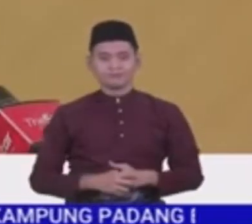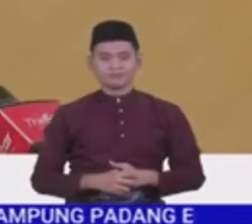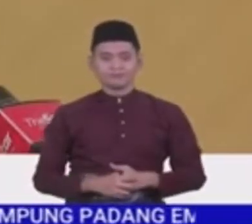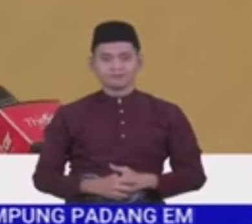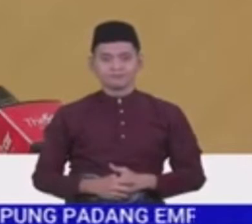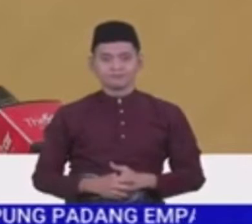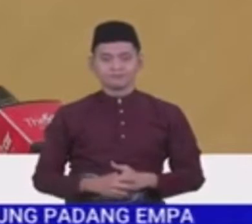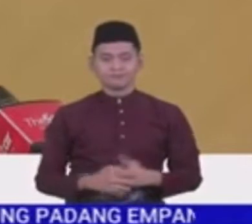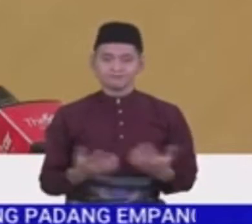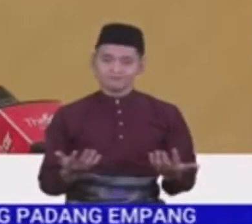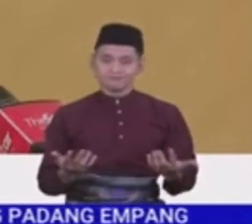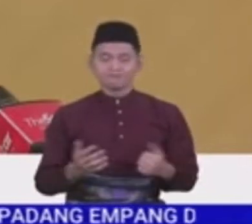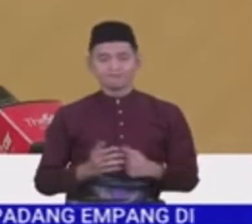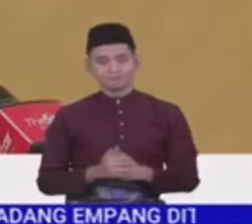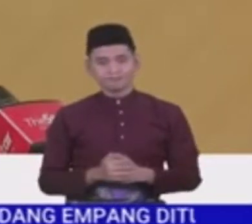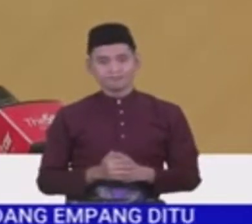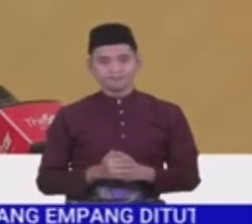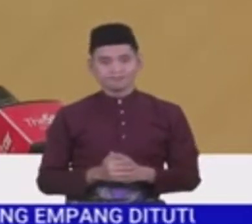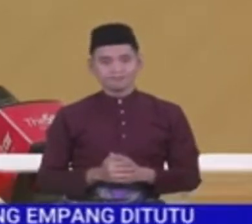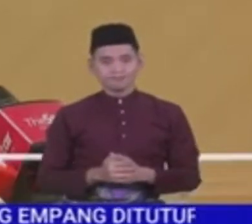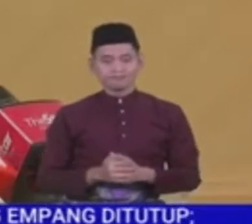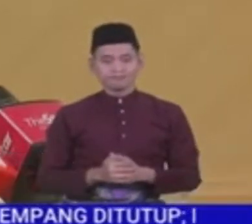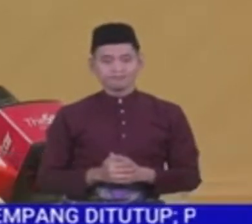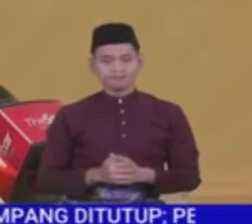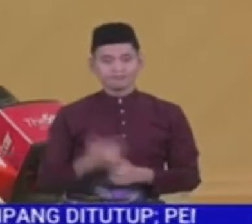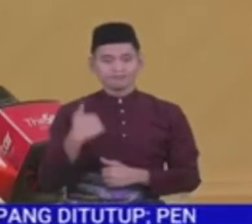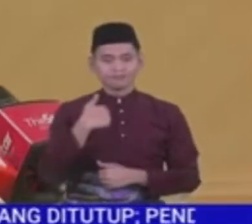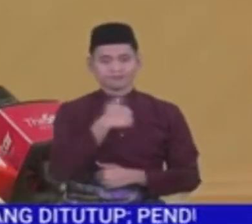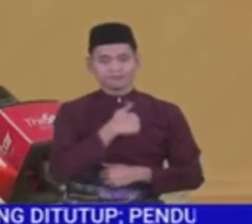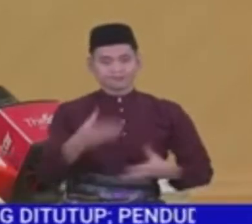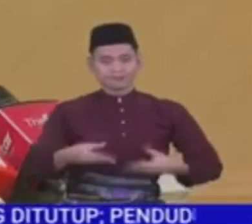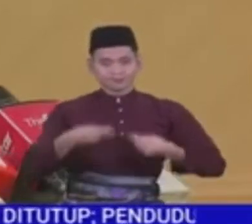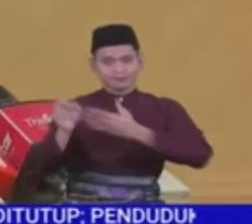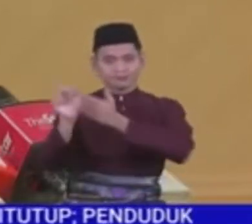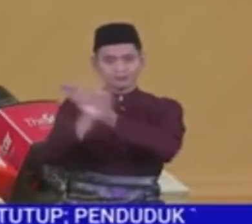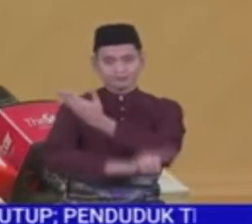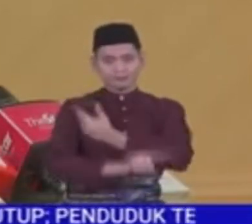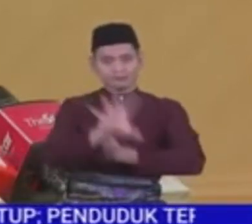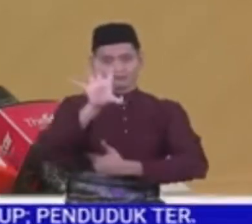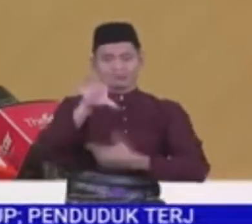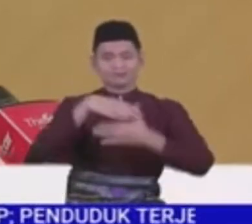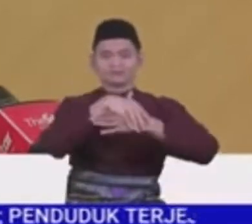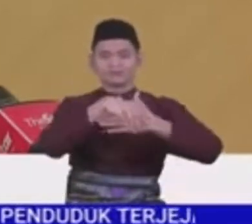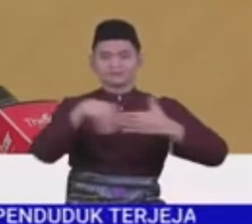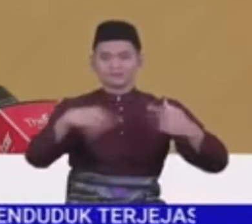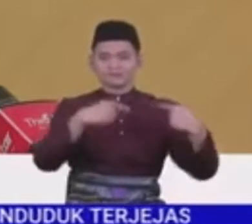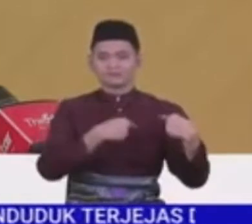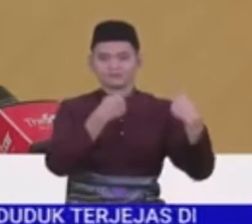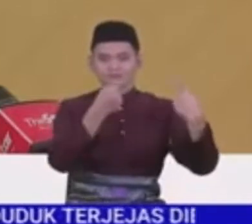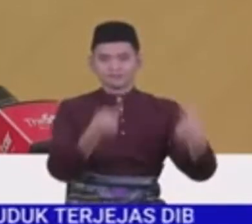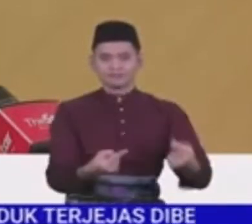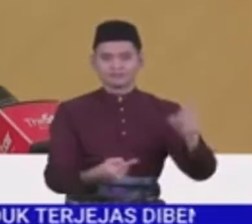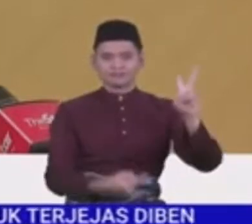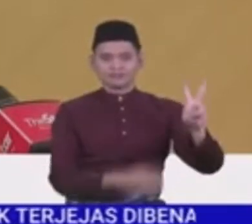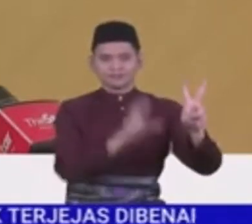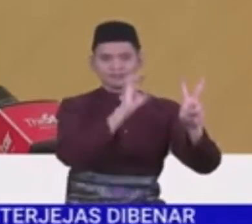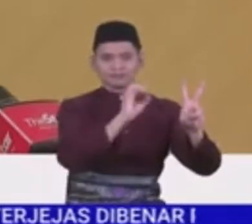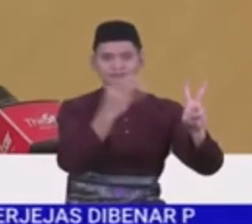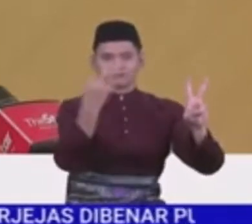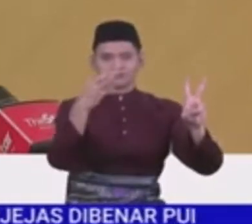apa namanya kebanyakannya kita bagi kompak 50 Ringgit saja sejak tahun 29